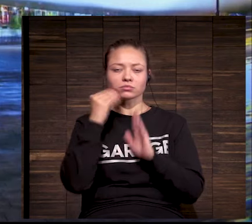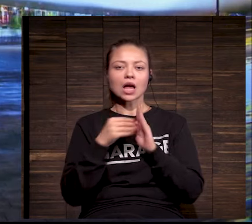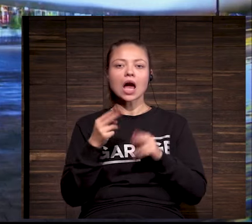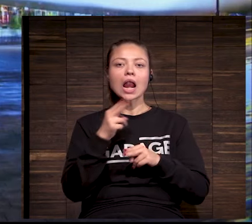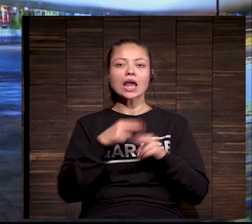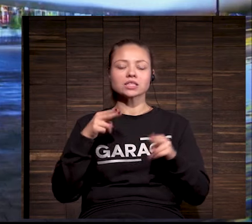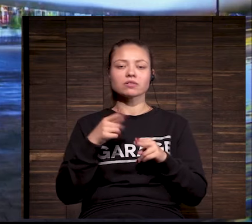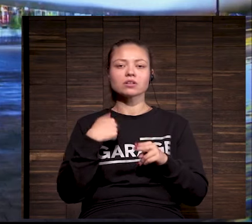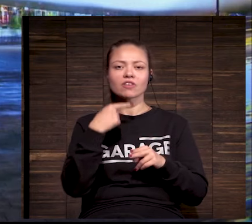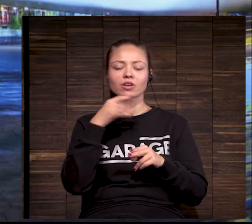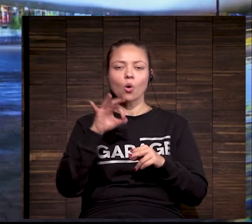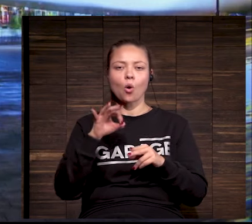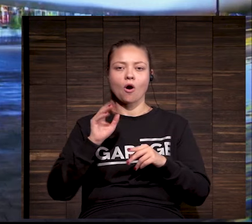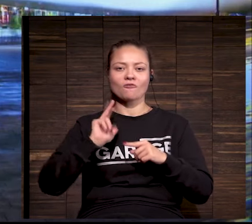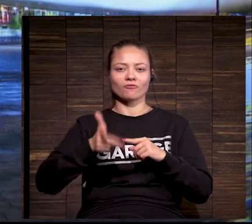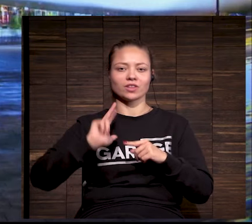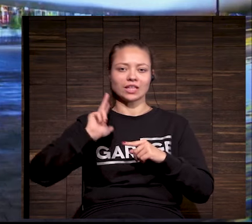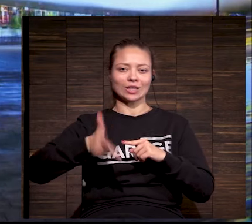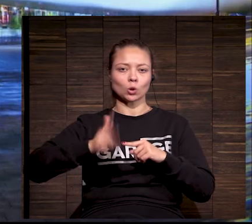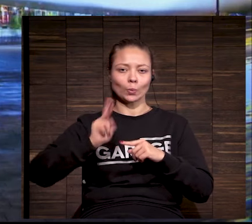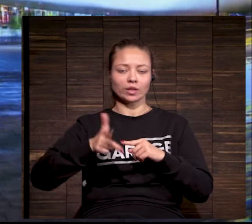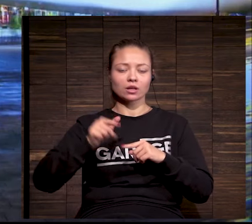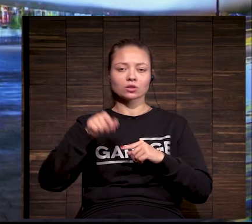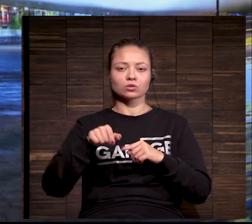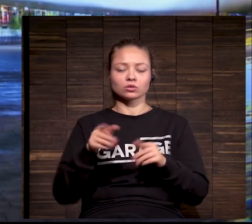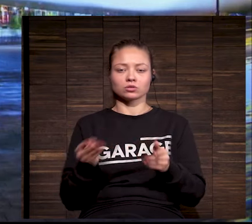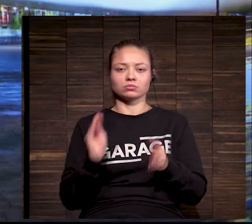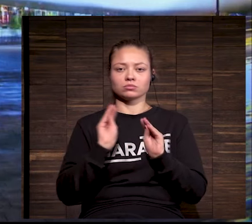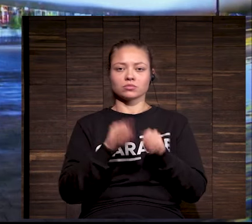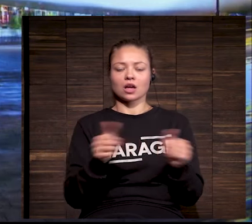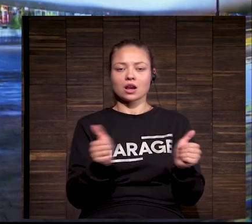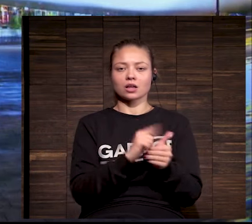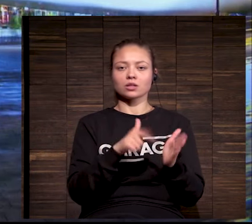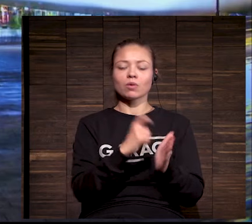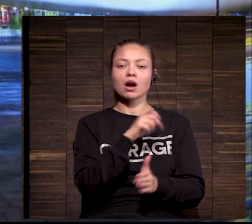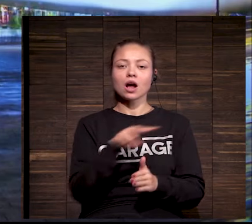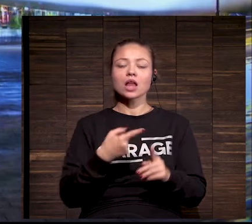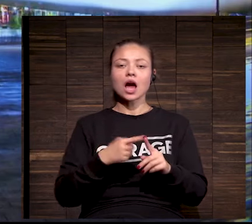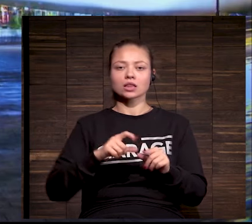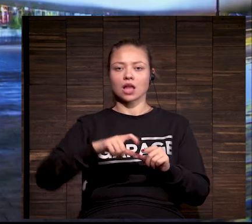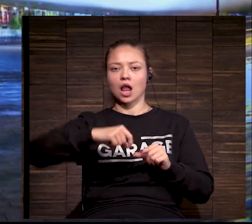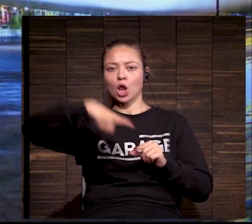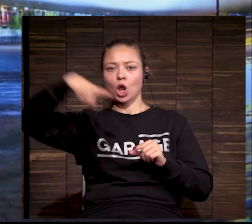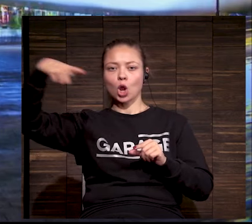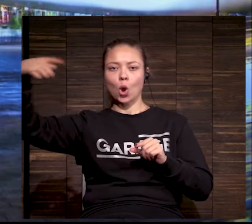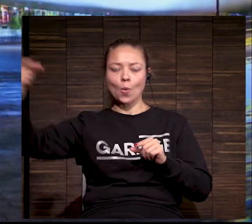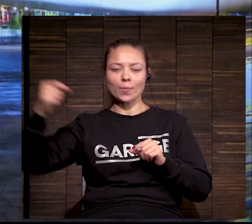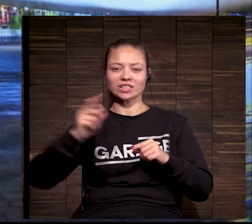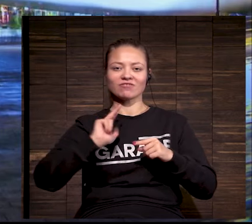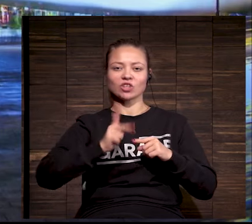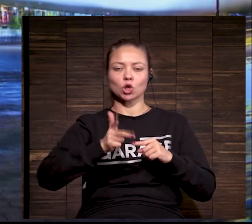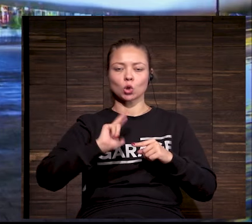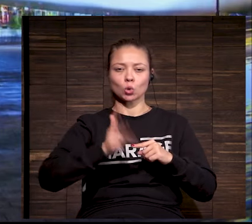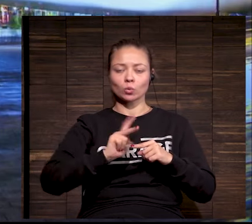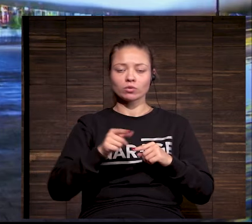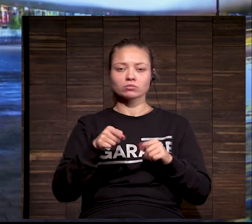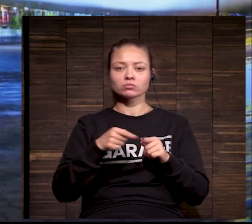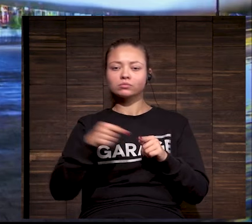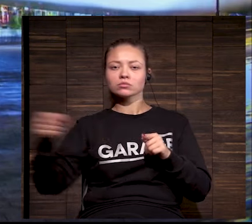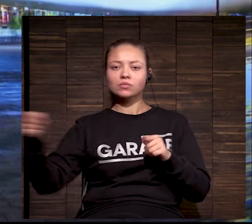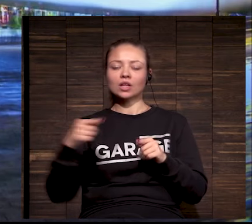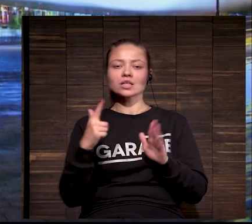говорил о ветряных турбин ах которые установили рядом с холон эта лопасть ветряной турус тур мне и она длиной